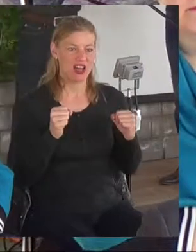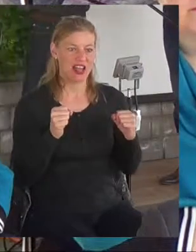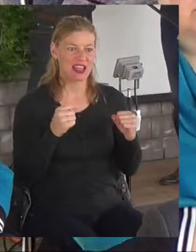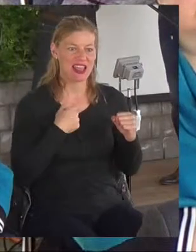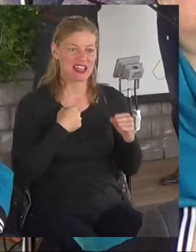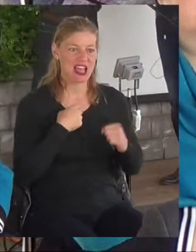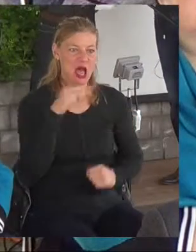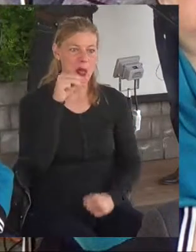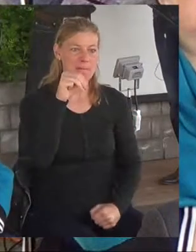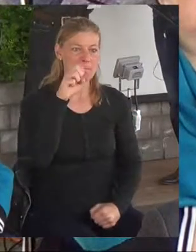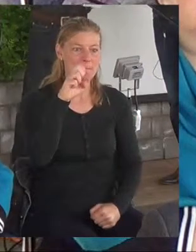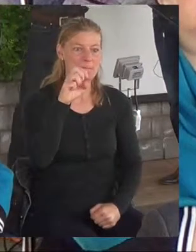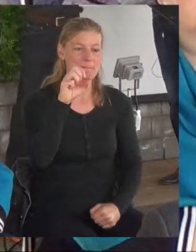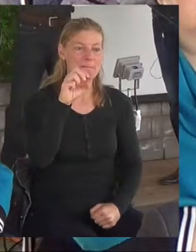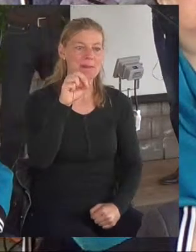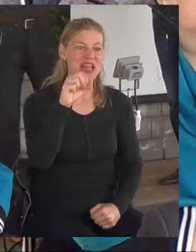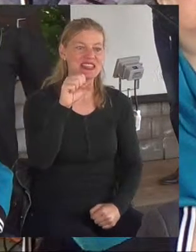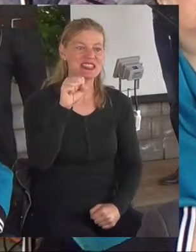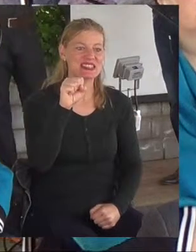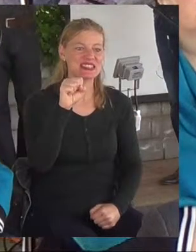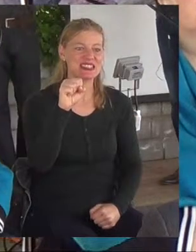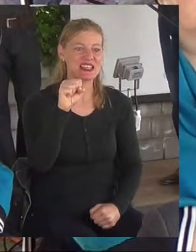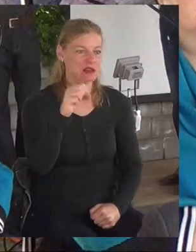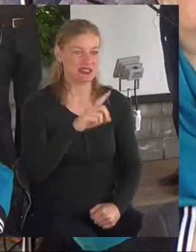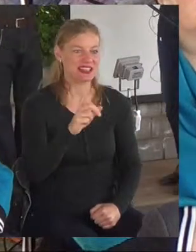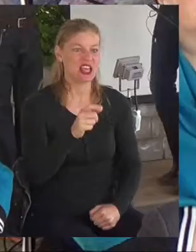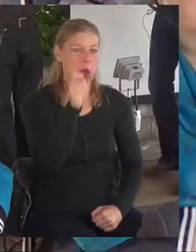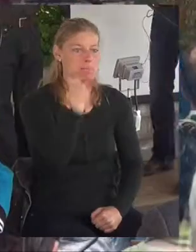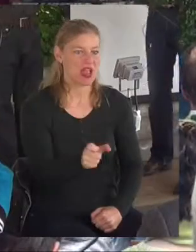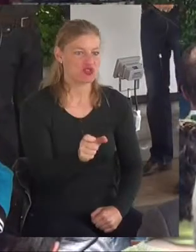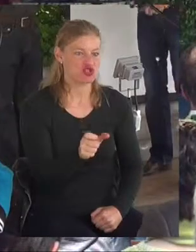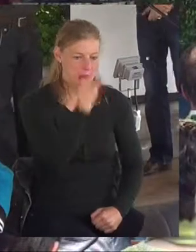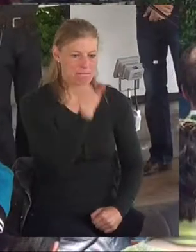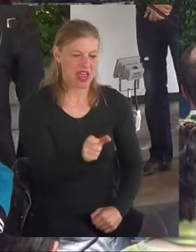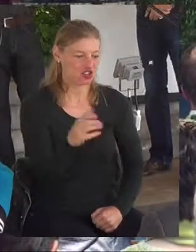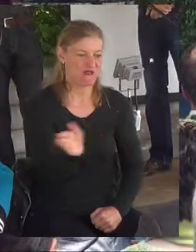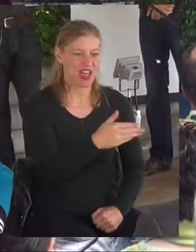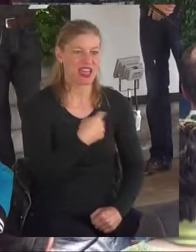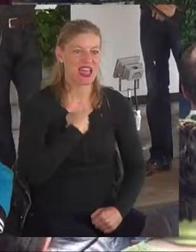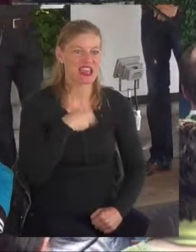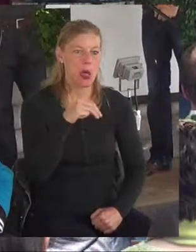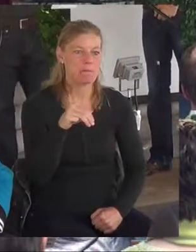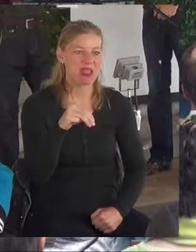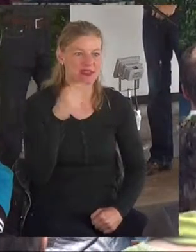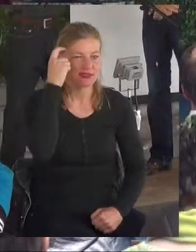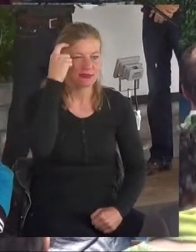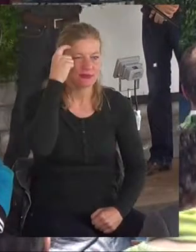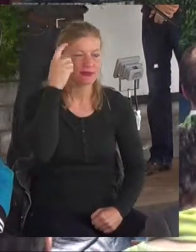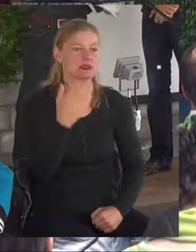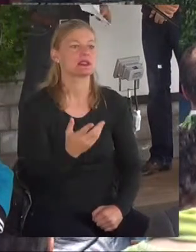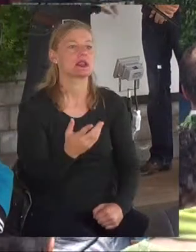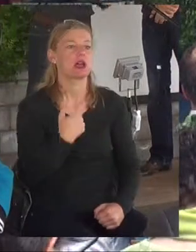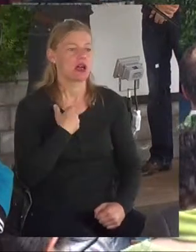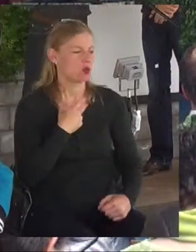Mensch. Das Wort Mensch gibt es in Zukunft nicht mehr. Es ist mit so viel Ballast, mit so viel